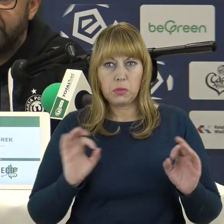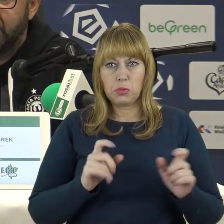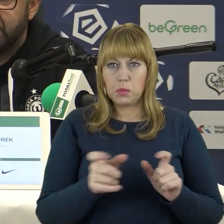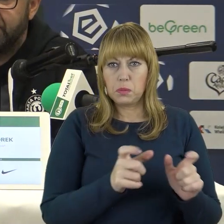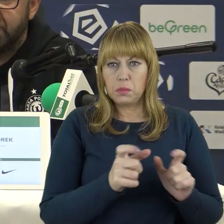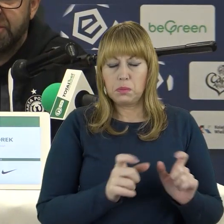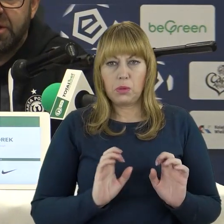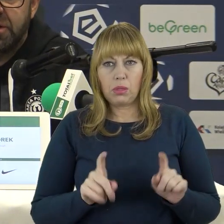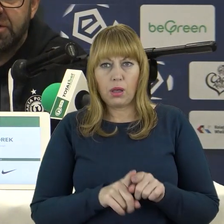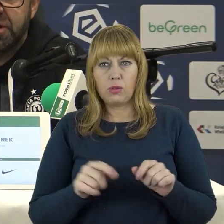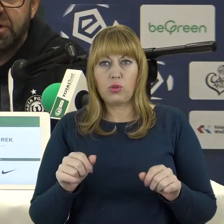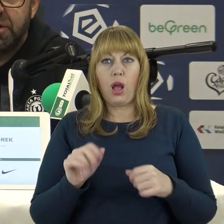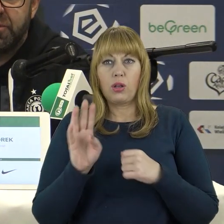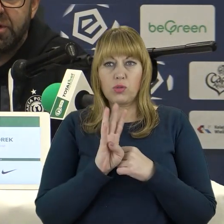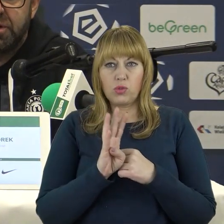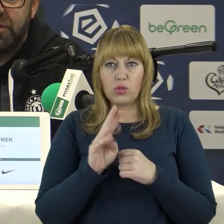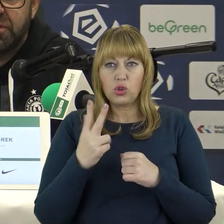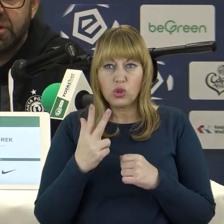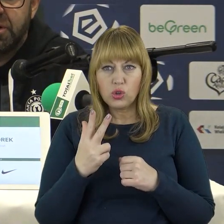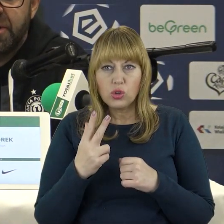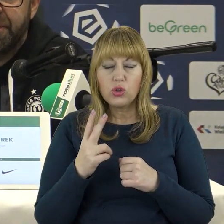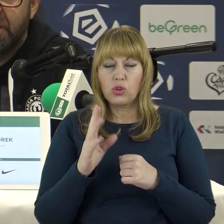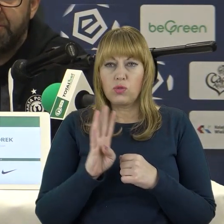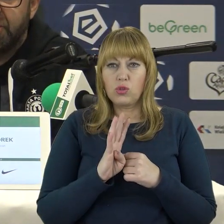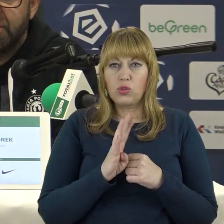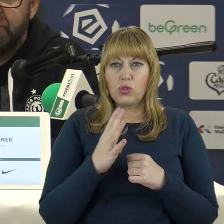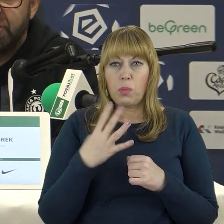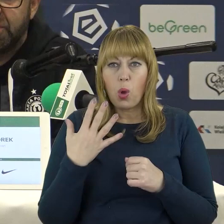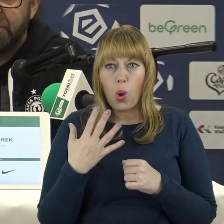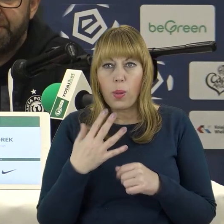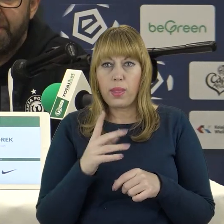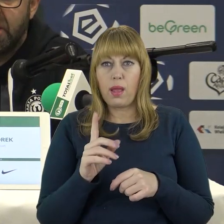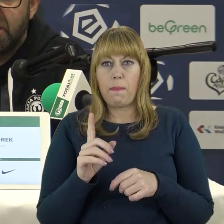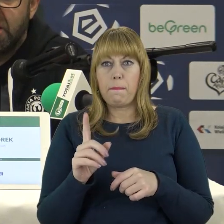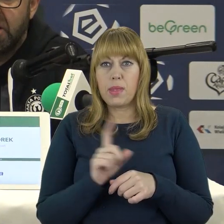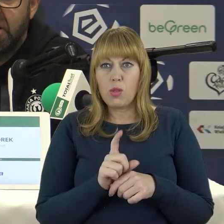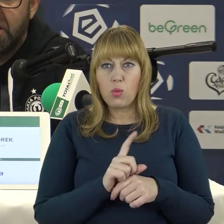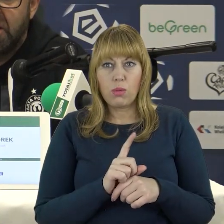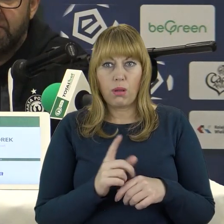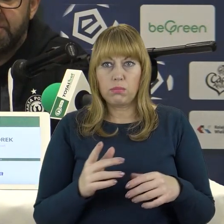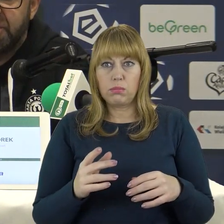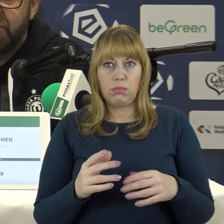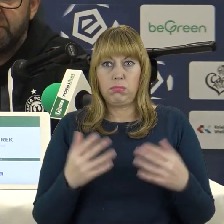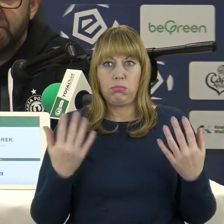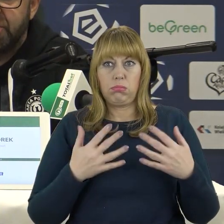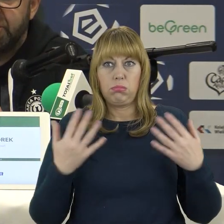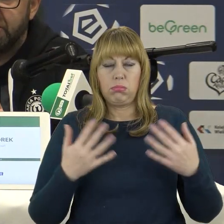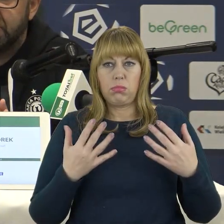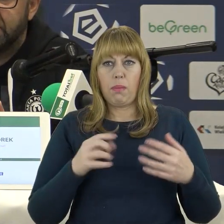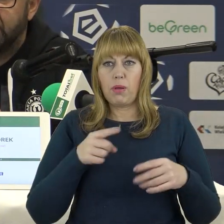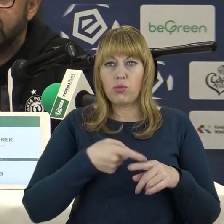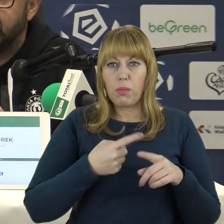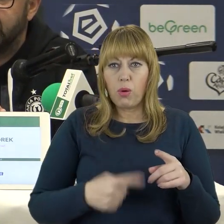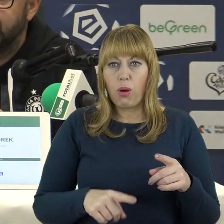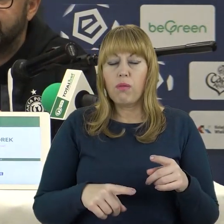do właśnie dziewięćdziesiątej trzeciej i później dziewięćdziesiątej piątej minuty. W pierwszej połowie żałujemy